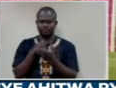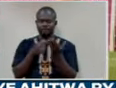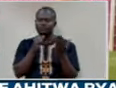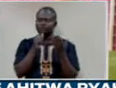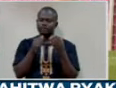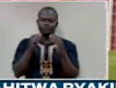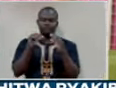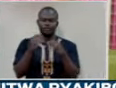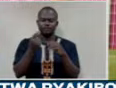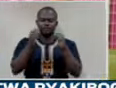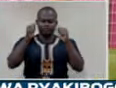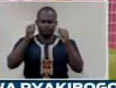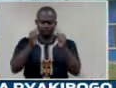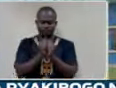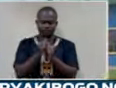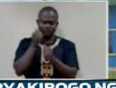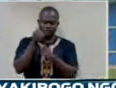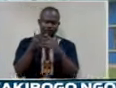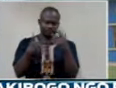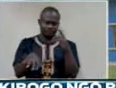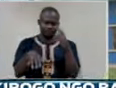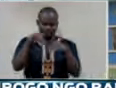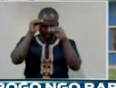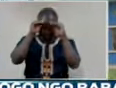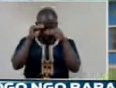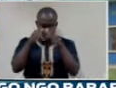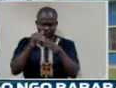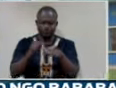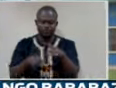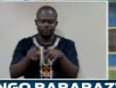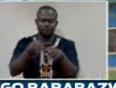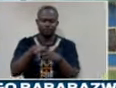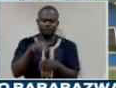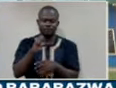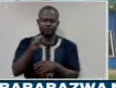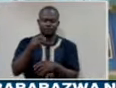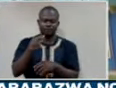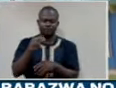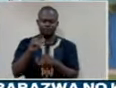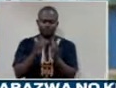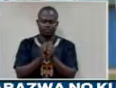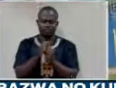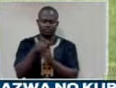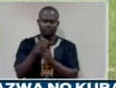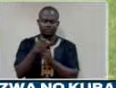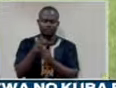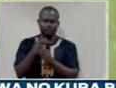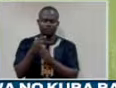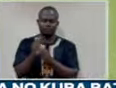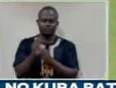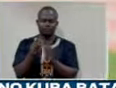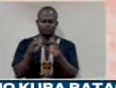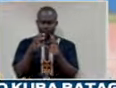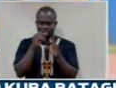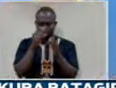agira ikipe afana nyuma yuko arangije kwiga ubu ngo ashobora kwerekeza muri Espagne cyangwa muri Portugal ariko no mu Rwanda ikipe